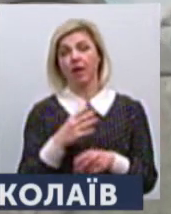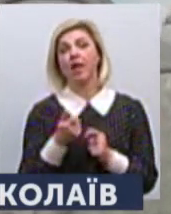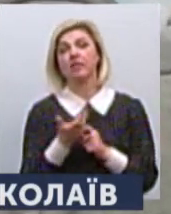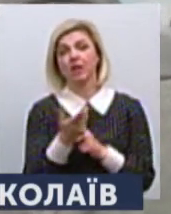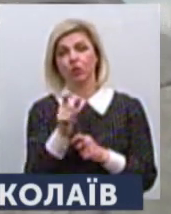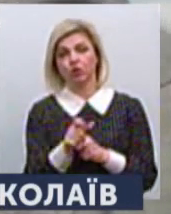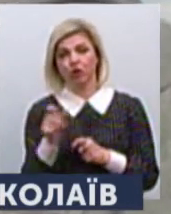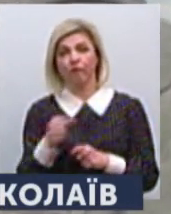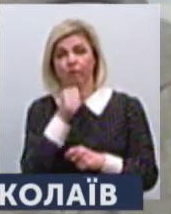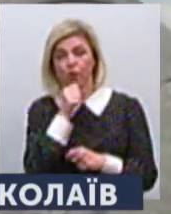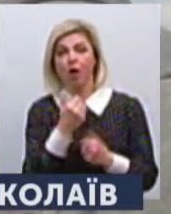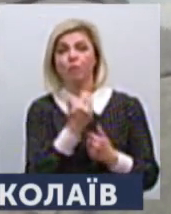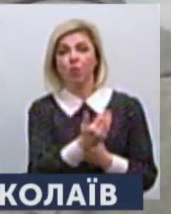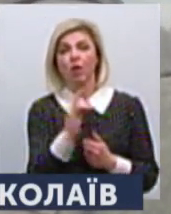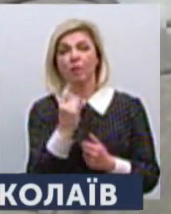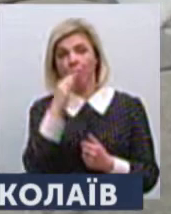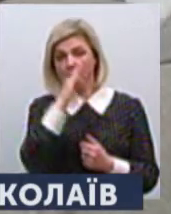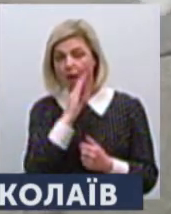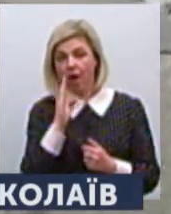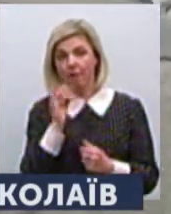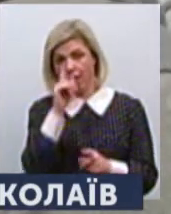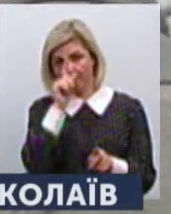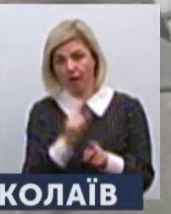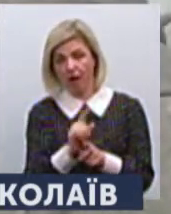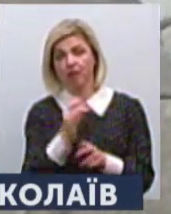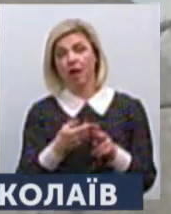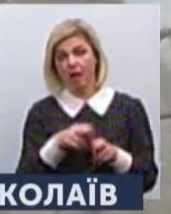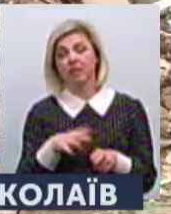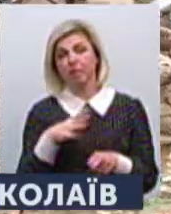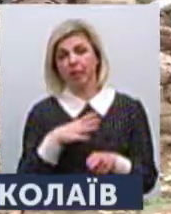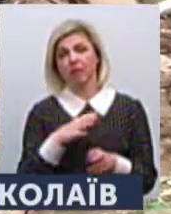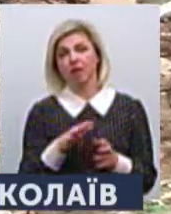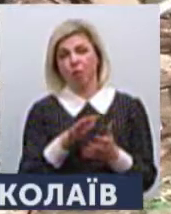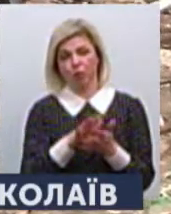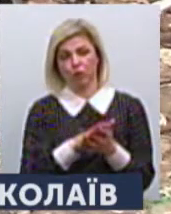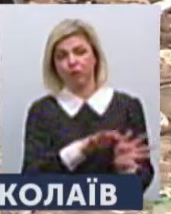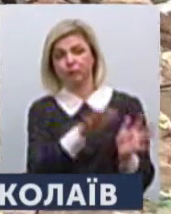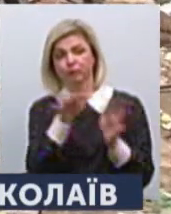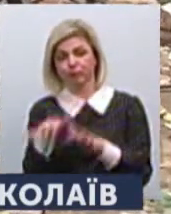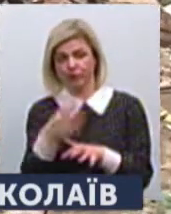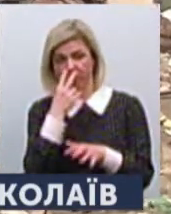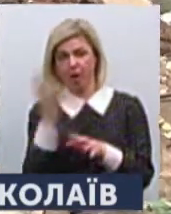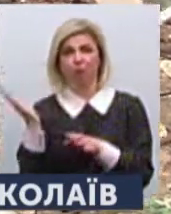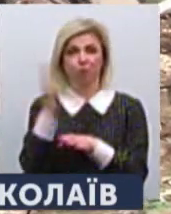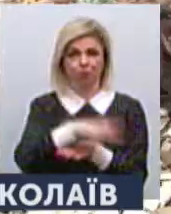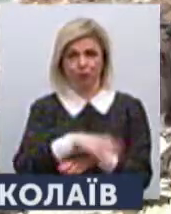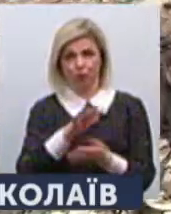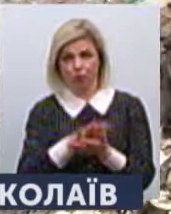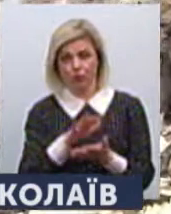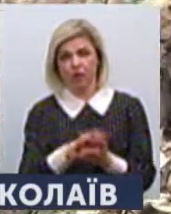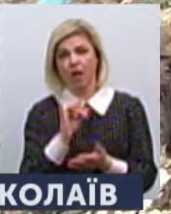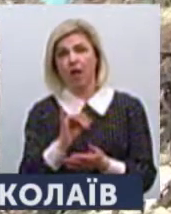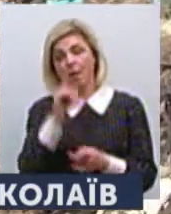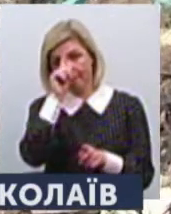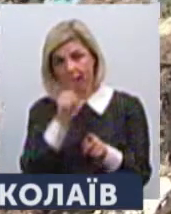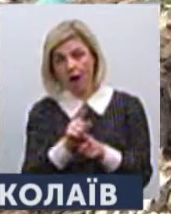Була мама цього хлопця. Хлопця і його брат. Виходить, в цей момент стався обвал. Ви бачите, стінка нависає. Брат, я так зрозумів, встиг відскочити,